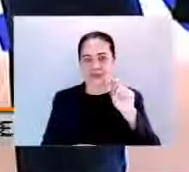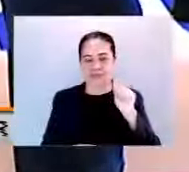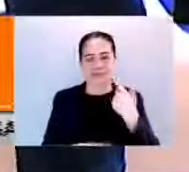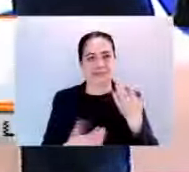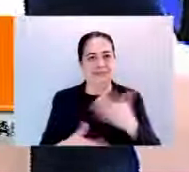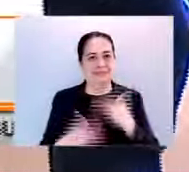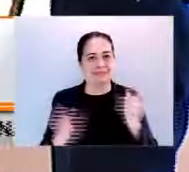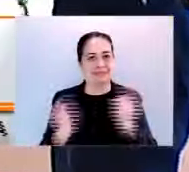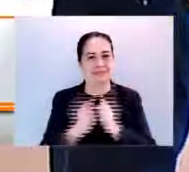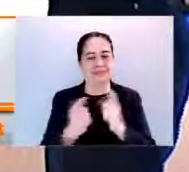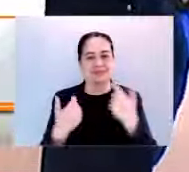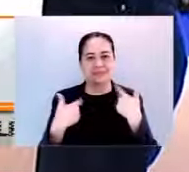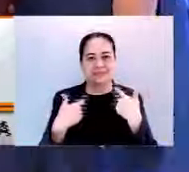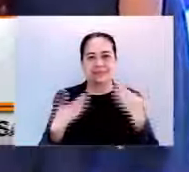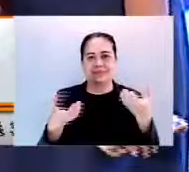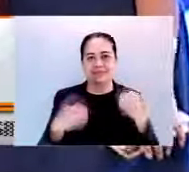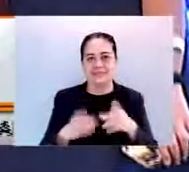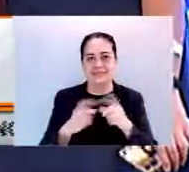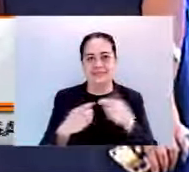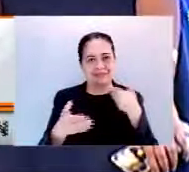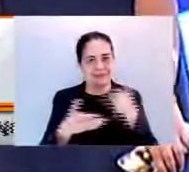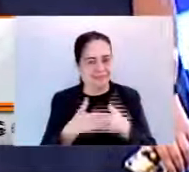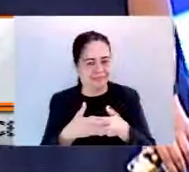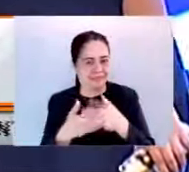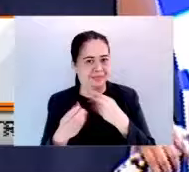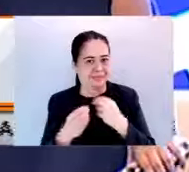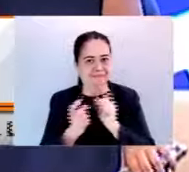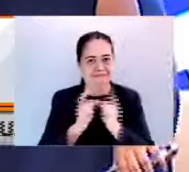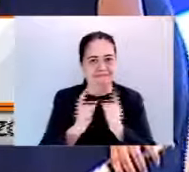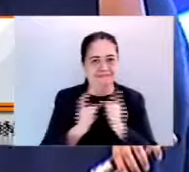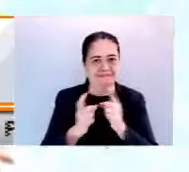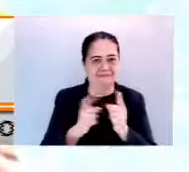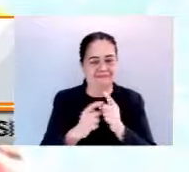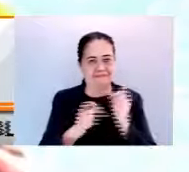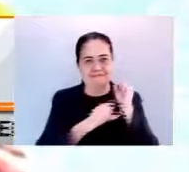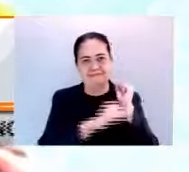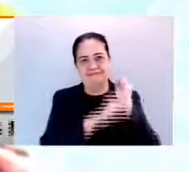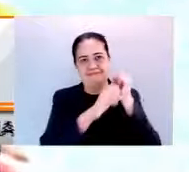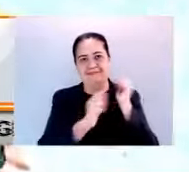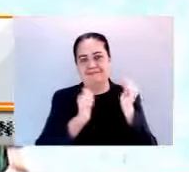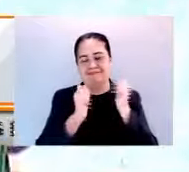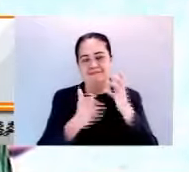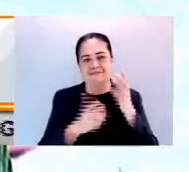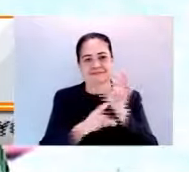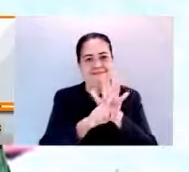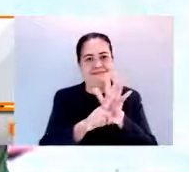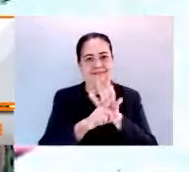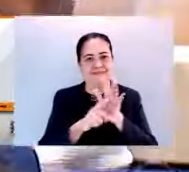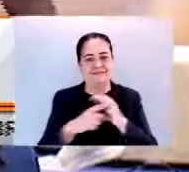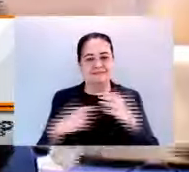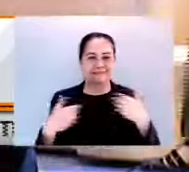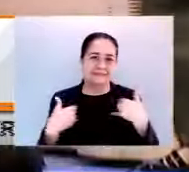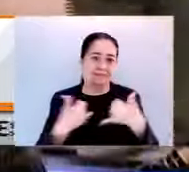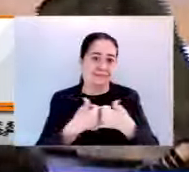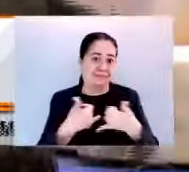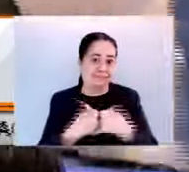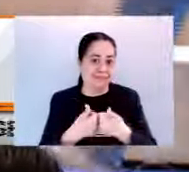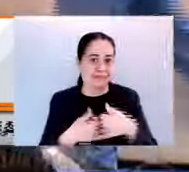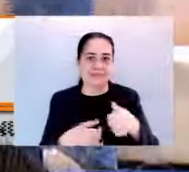at nagkaroon sila ng chance ang malapitan at makausap ang pole vault star. May games din at mga nanalo